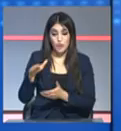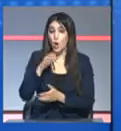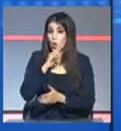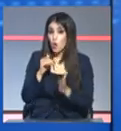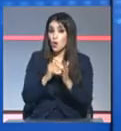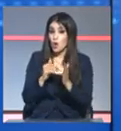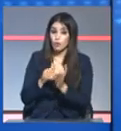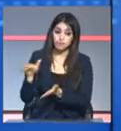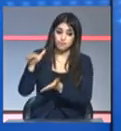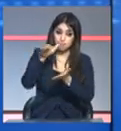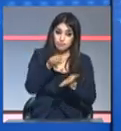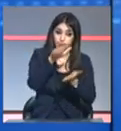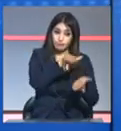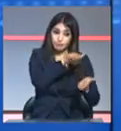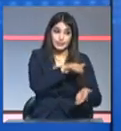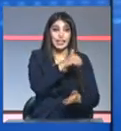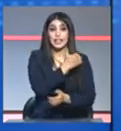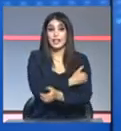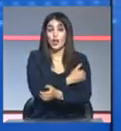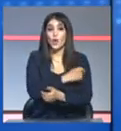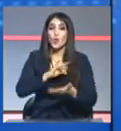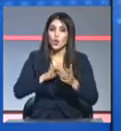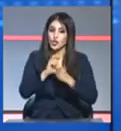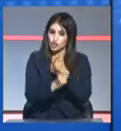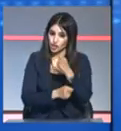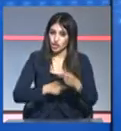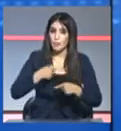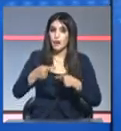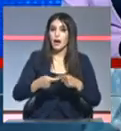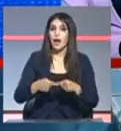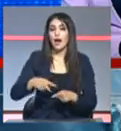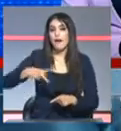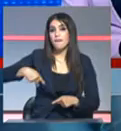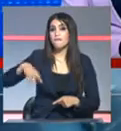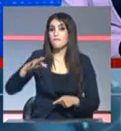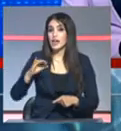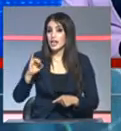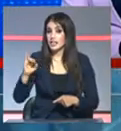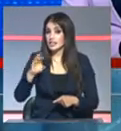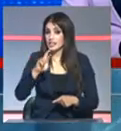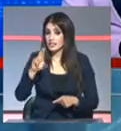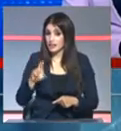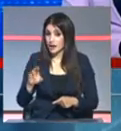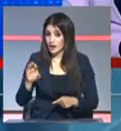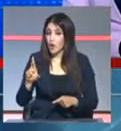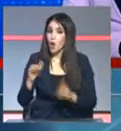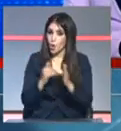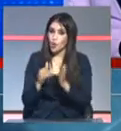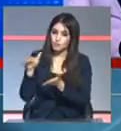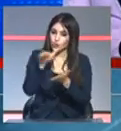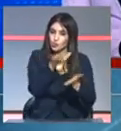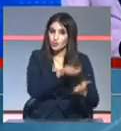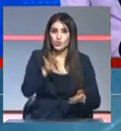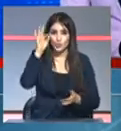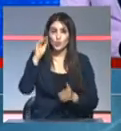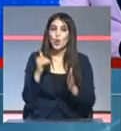بكثير من باكستان فايزه في كل جبهه عدد كبير منها المشي وفي حملها معناها مسترسله عدد